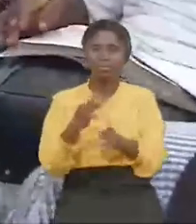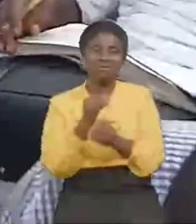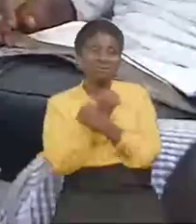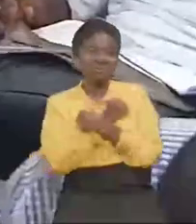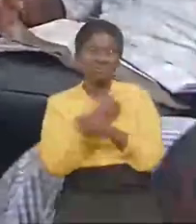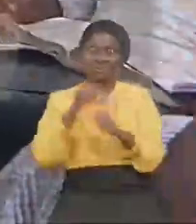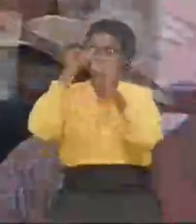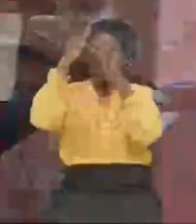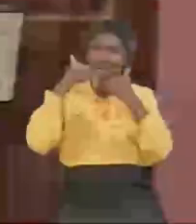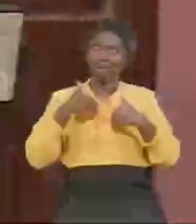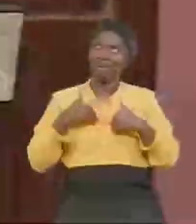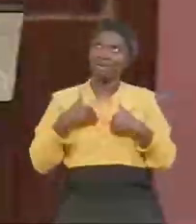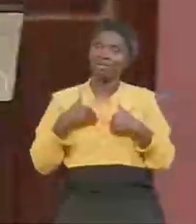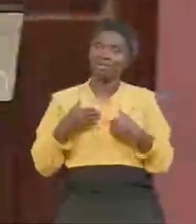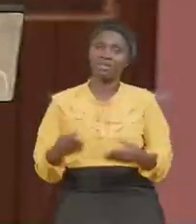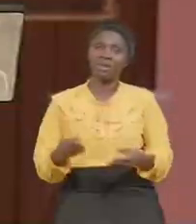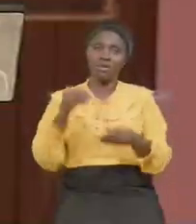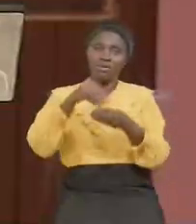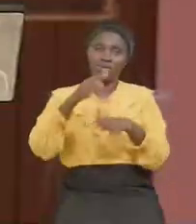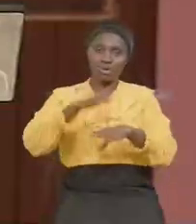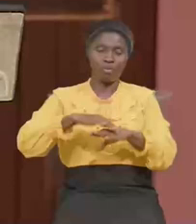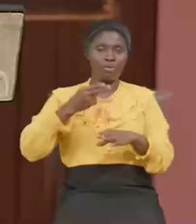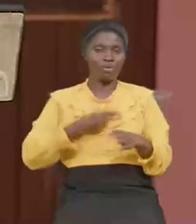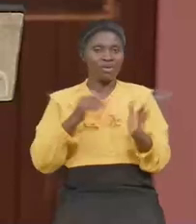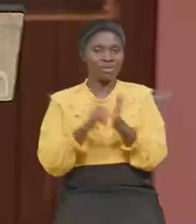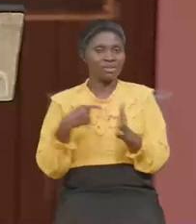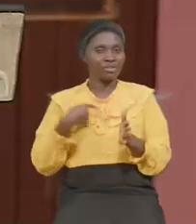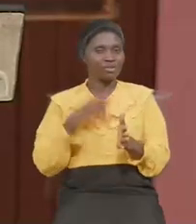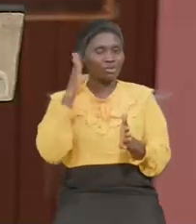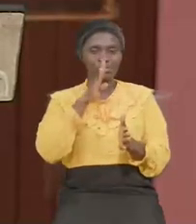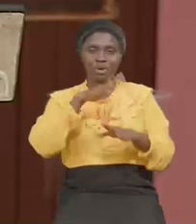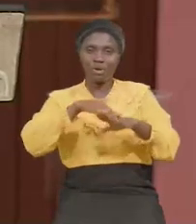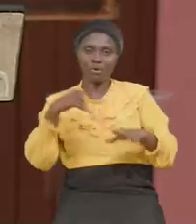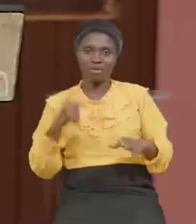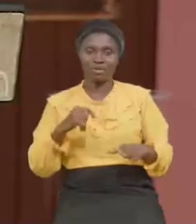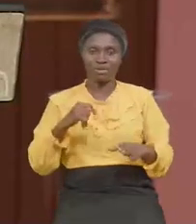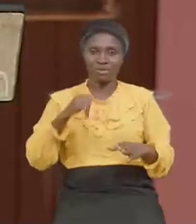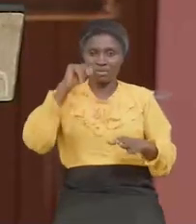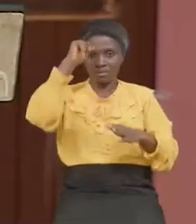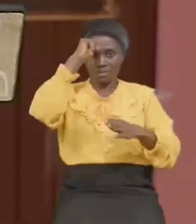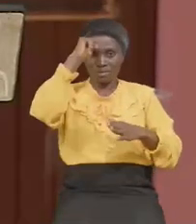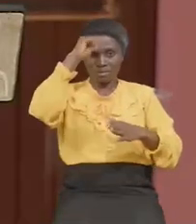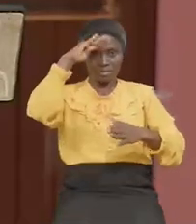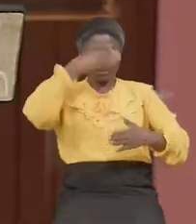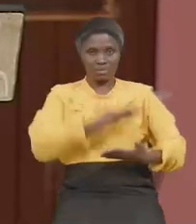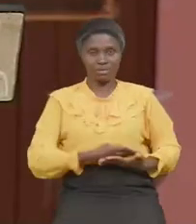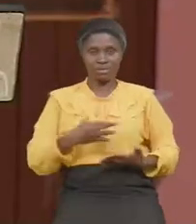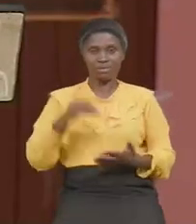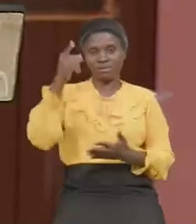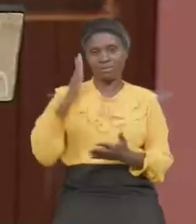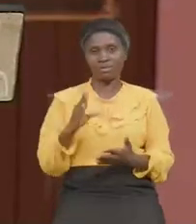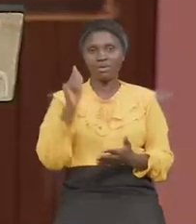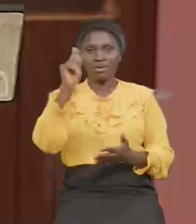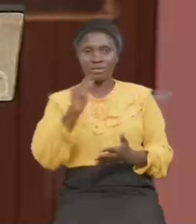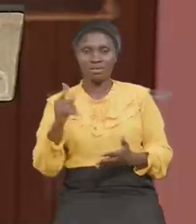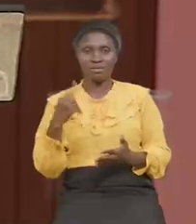soyons appelés enfants de Dieu. Et nous le sommes. Si le monde ne nous connaît pas, c'est qu'il ne l'a pas